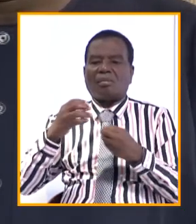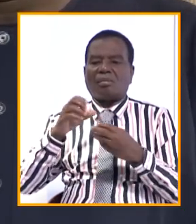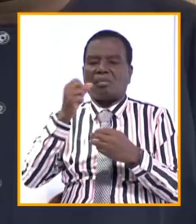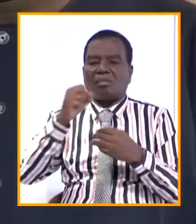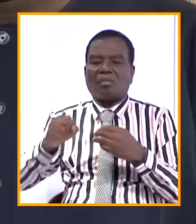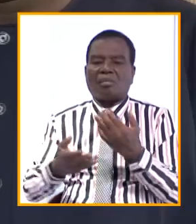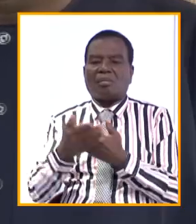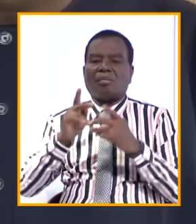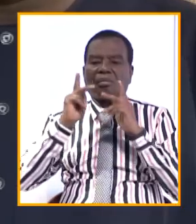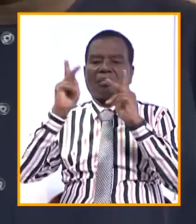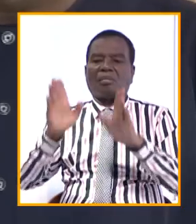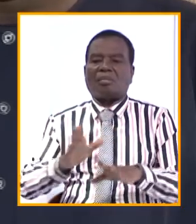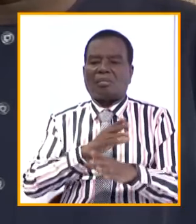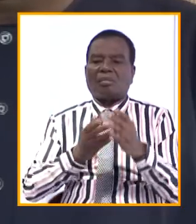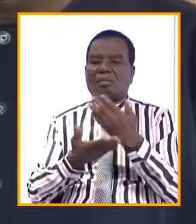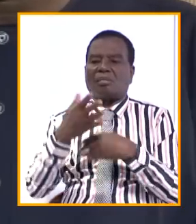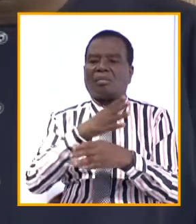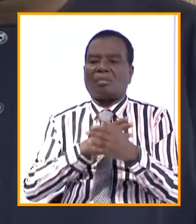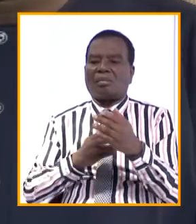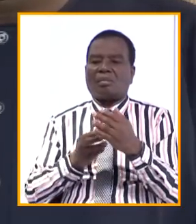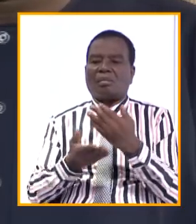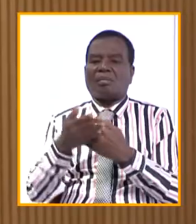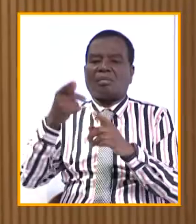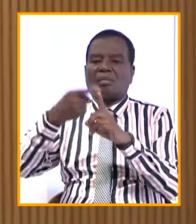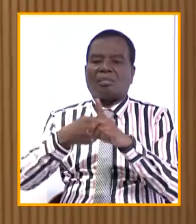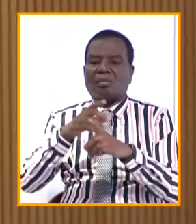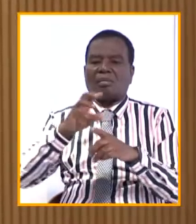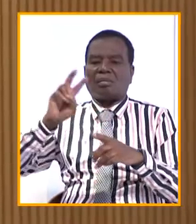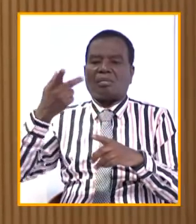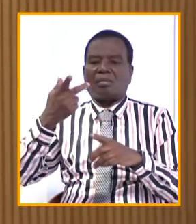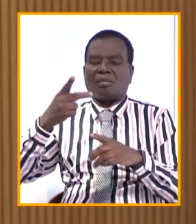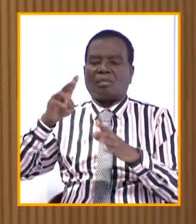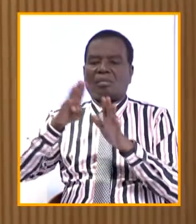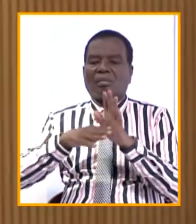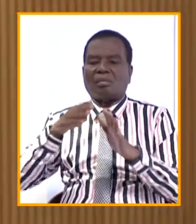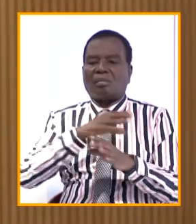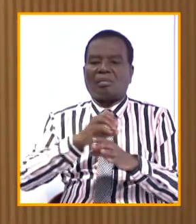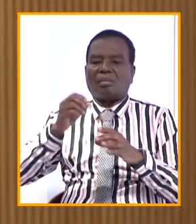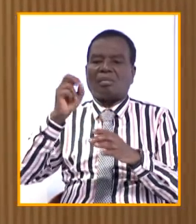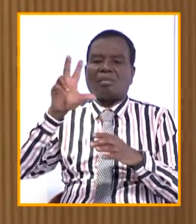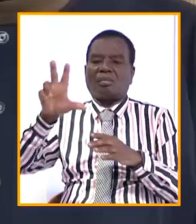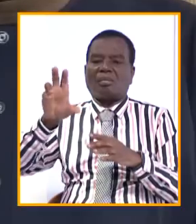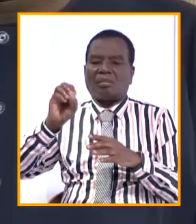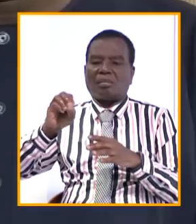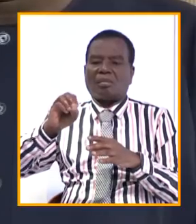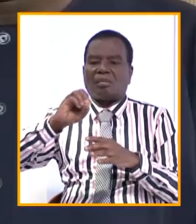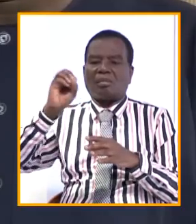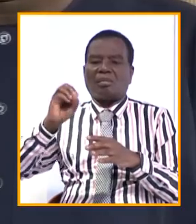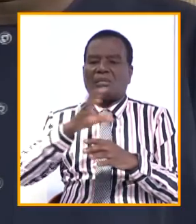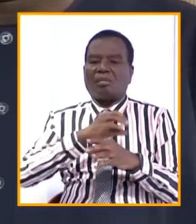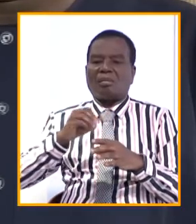et par mois. Vous imaginez un peu. Et deuxièmement, une trentaine de start-up qui sont créées